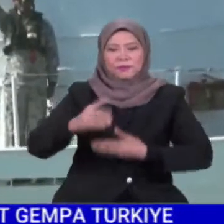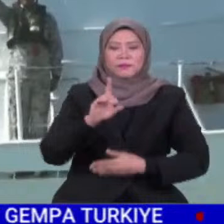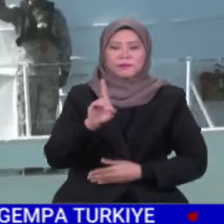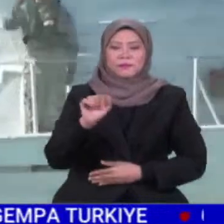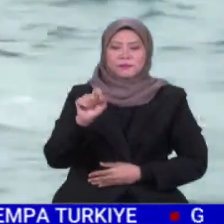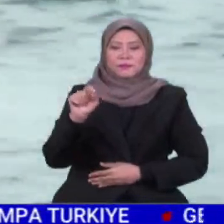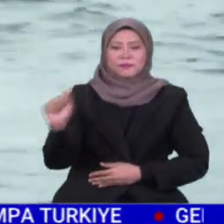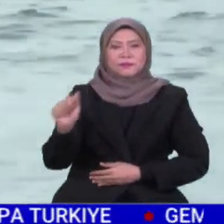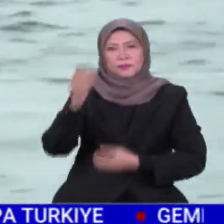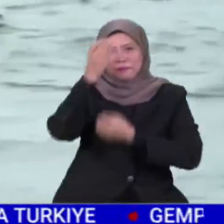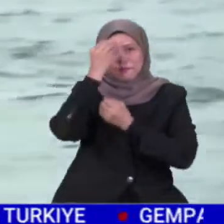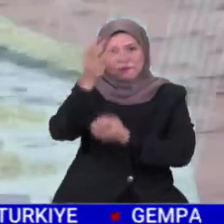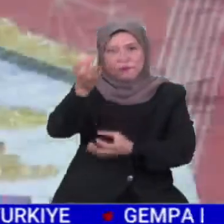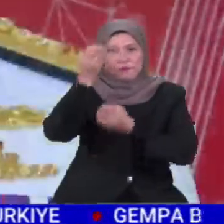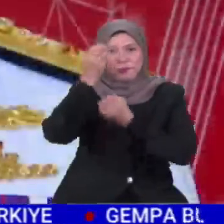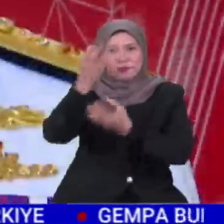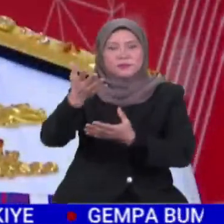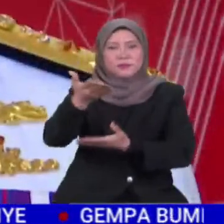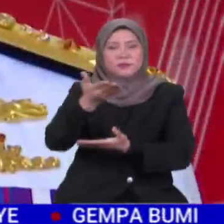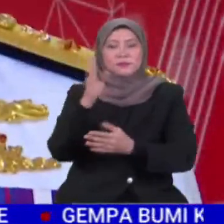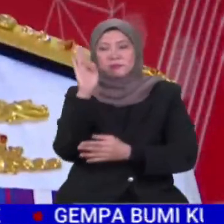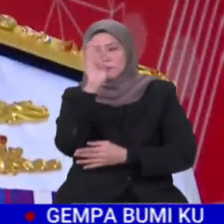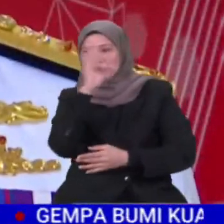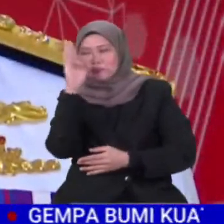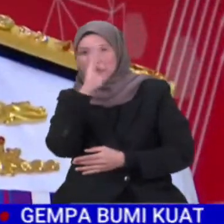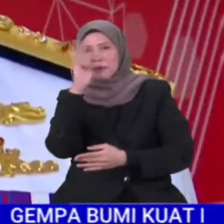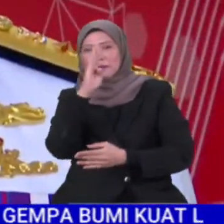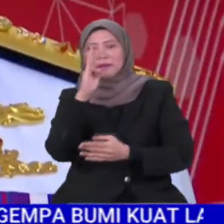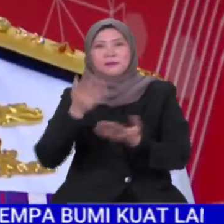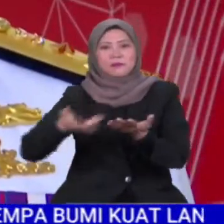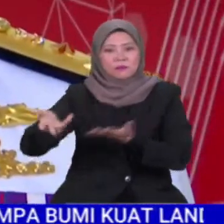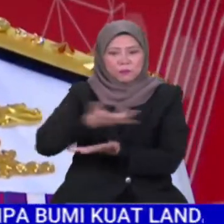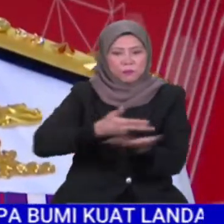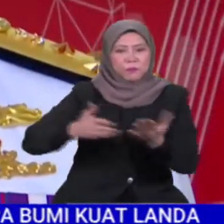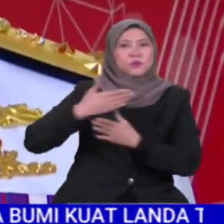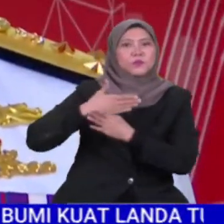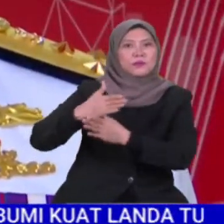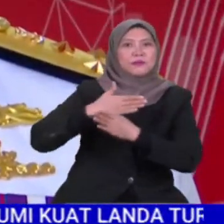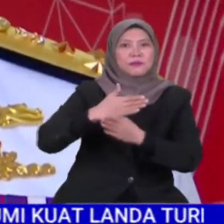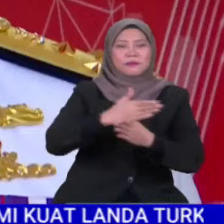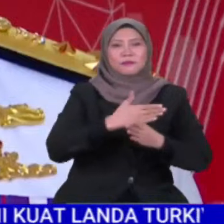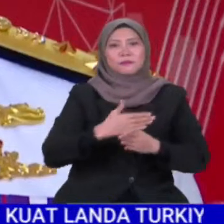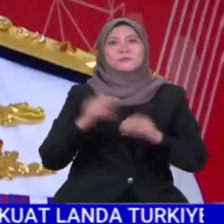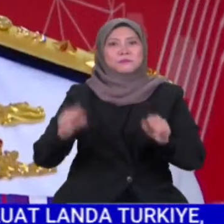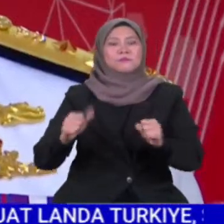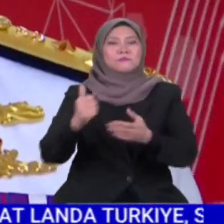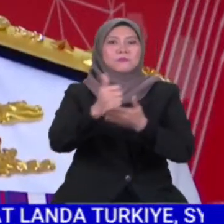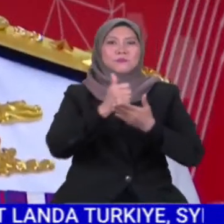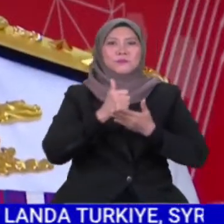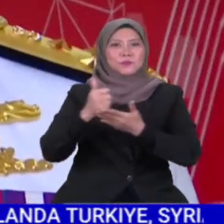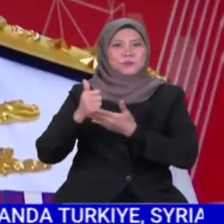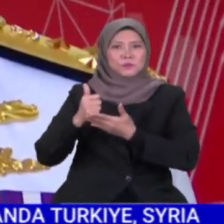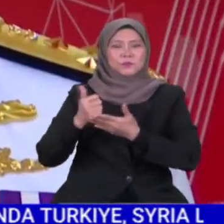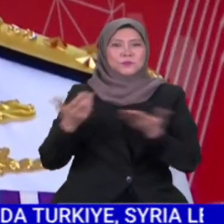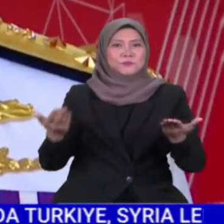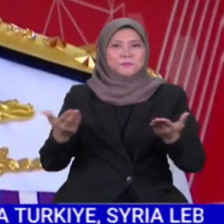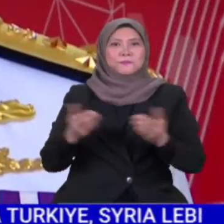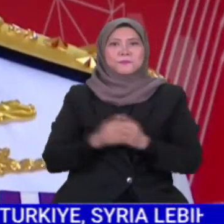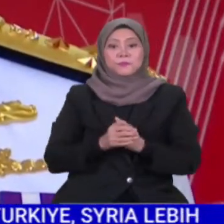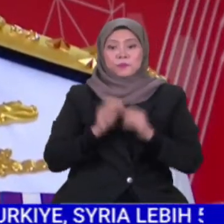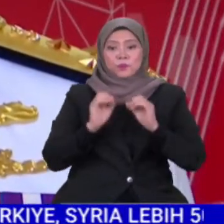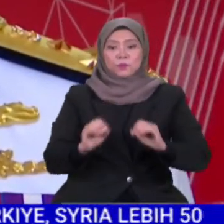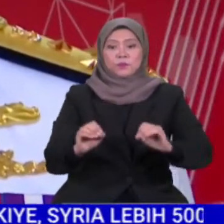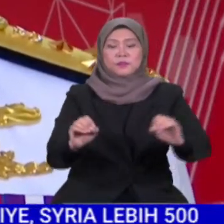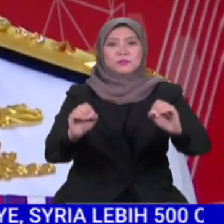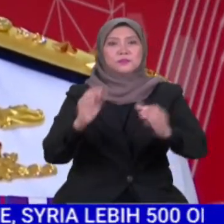pertukaran informasi, persiakan. Ianya amat membantu kita untuk memastikan operasi kita